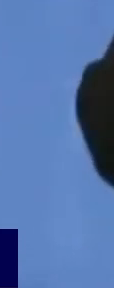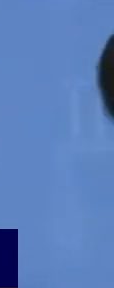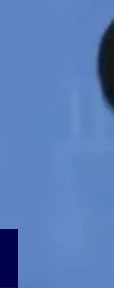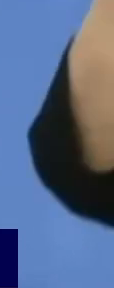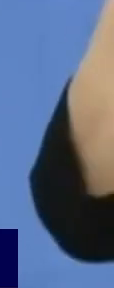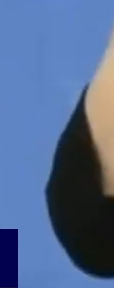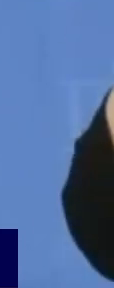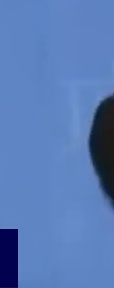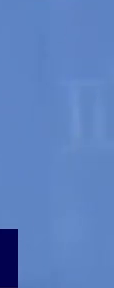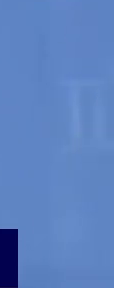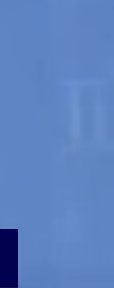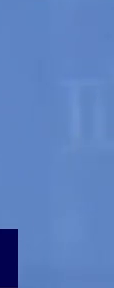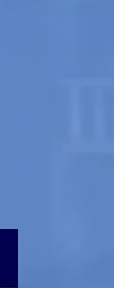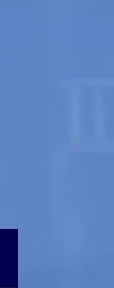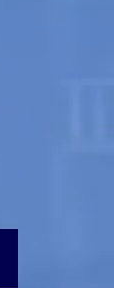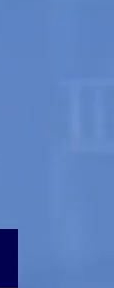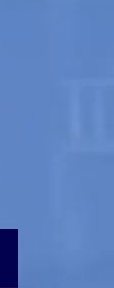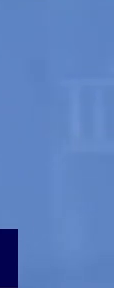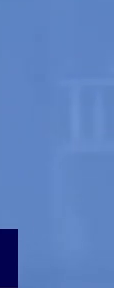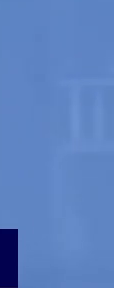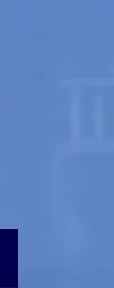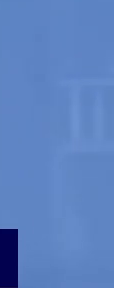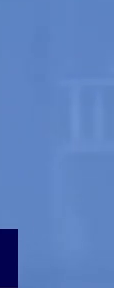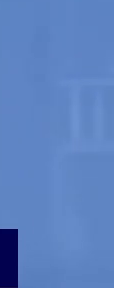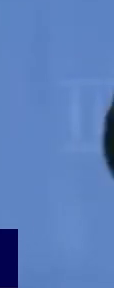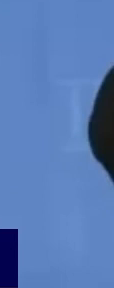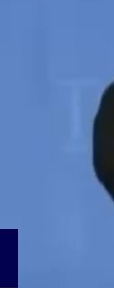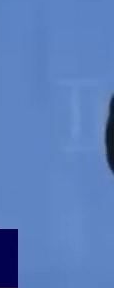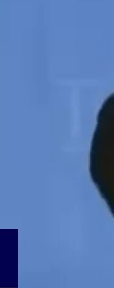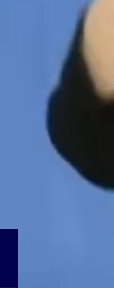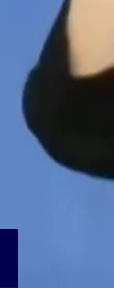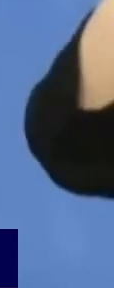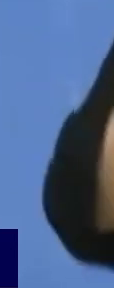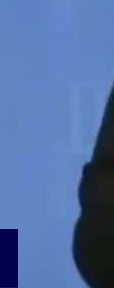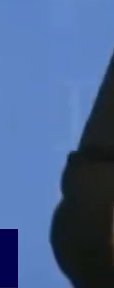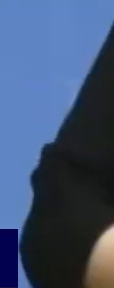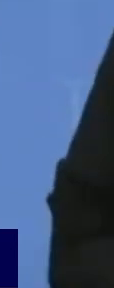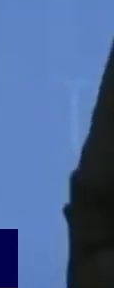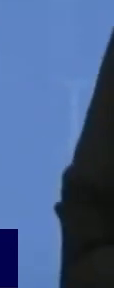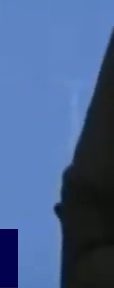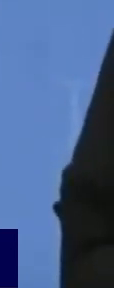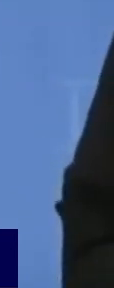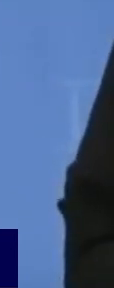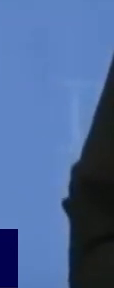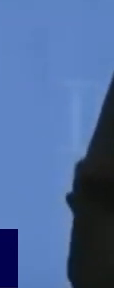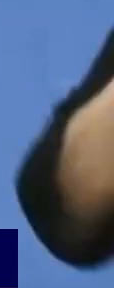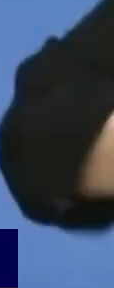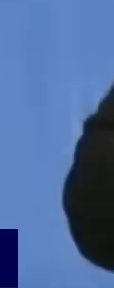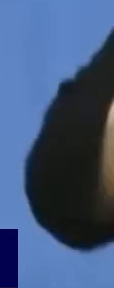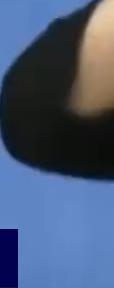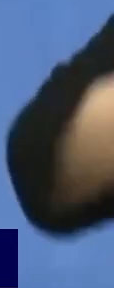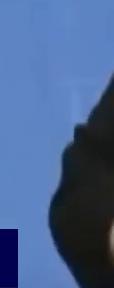윤석열 정부의 근본적인 인사 철학에 대해 깊이 생각해 봐야 한다. 스스로를 먼저